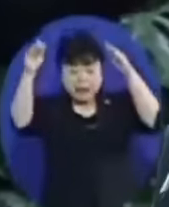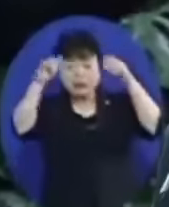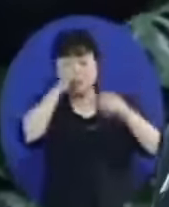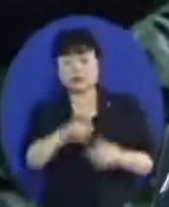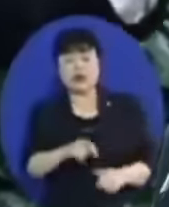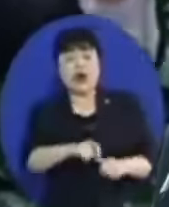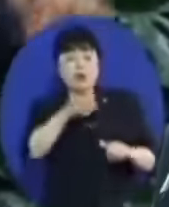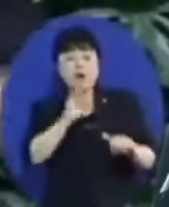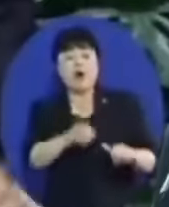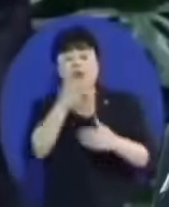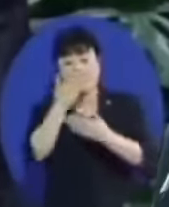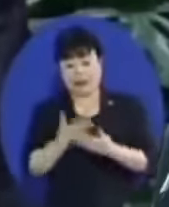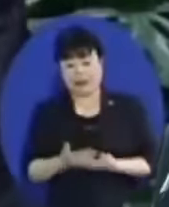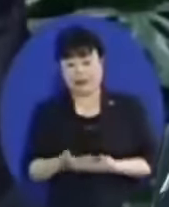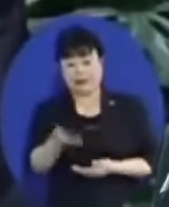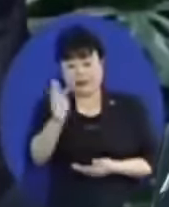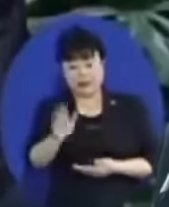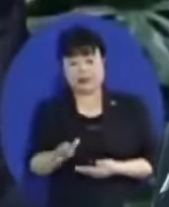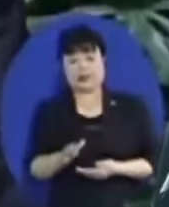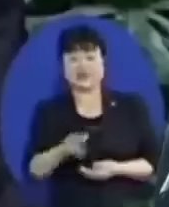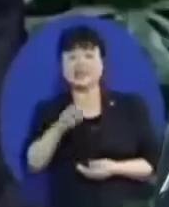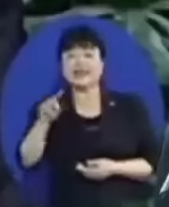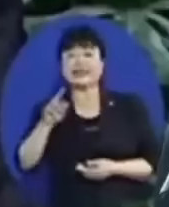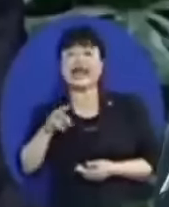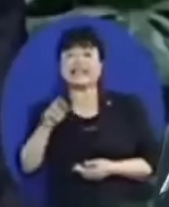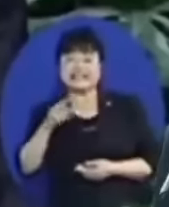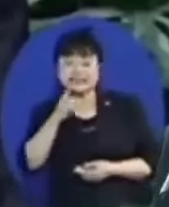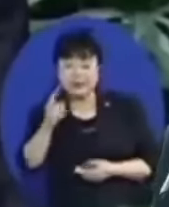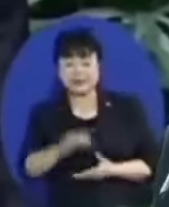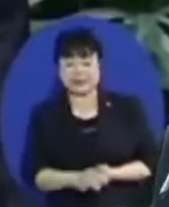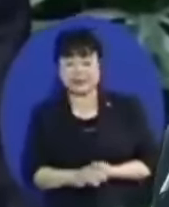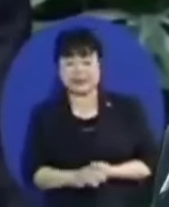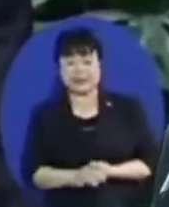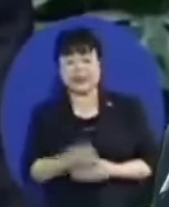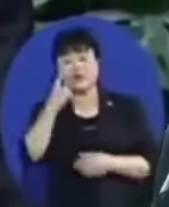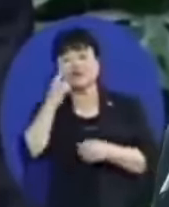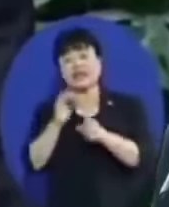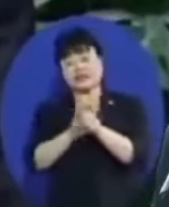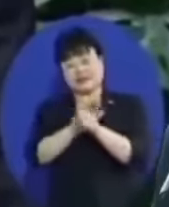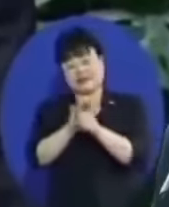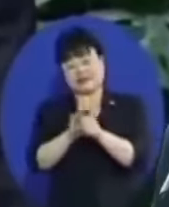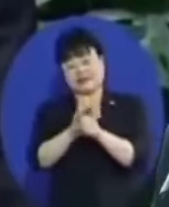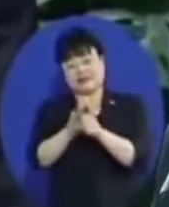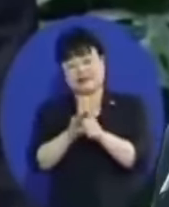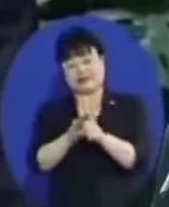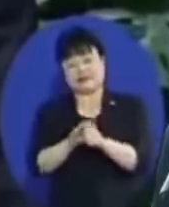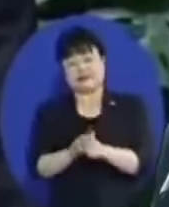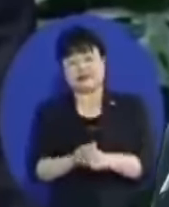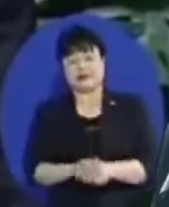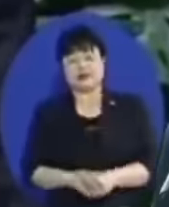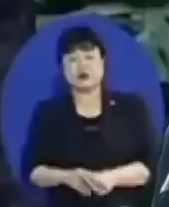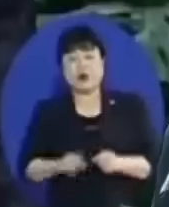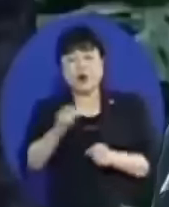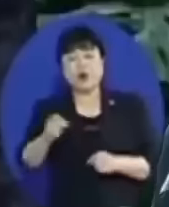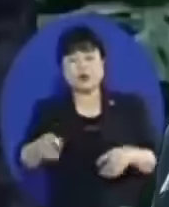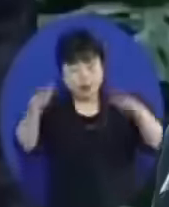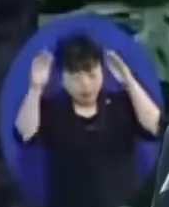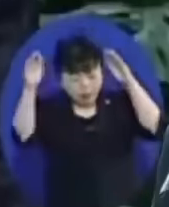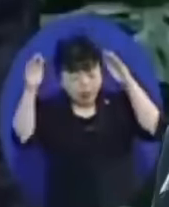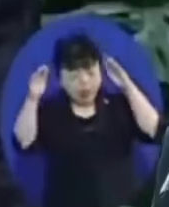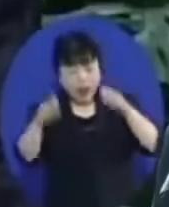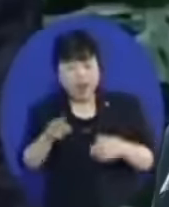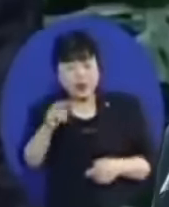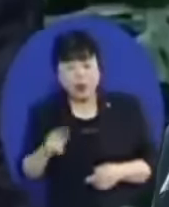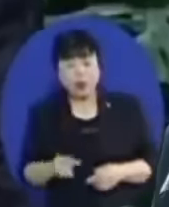벌 받으라고. 그래서 산다싱이 하도 측은해서 수십 년을 그렇게 벌을 쓴다고 해서 그